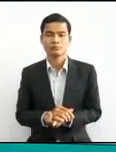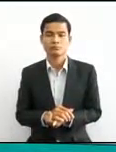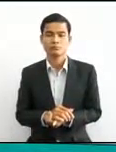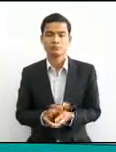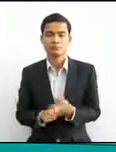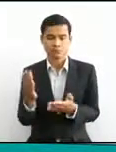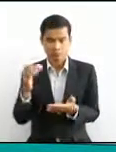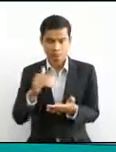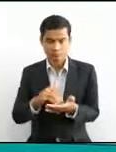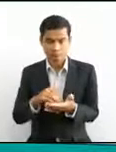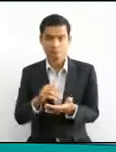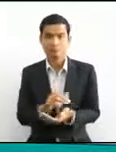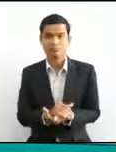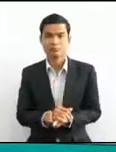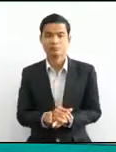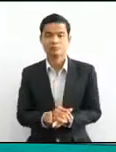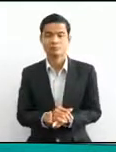cha xong một đoạn tiết